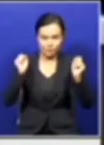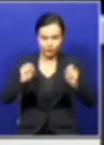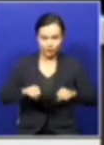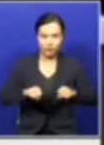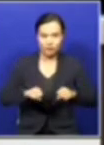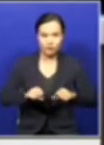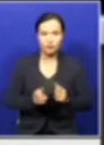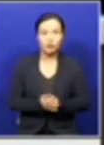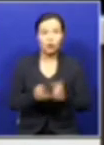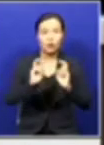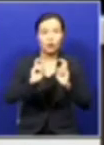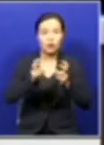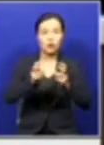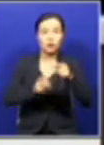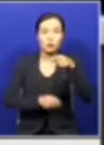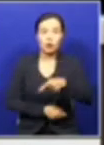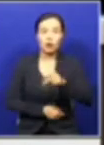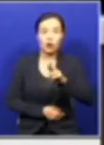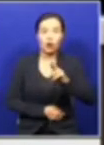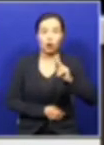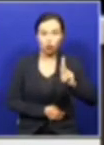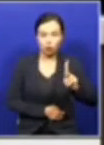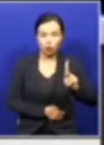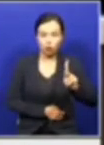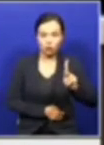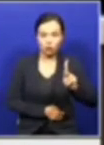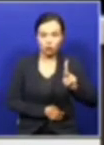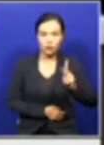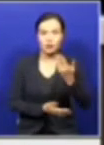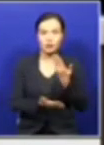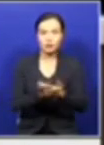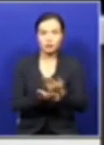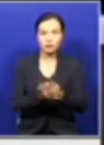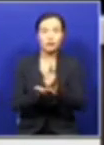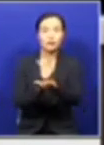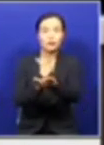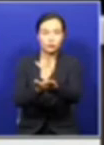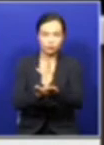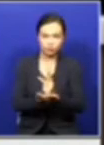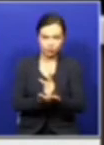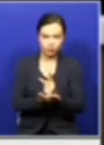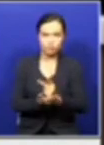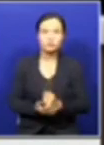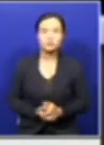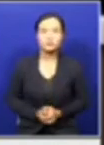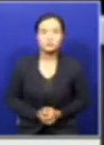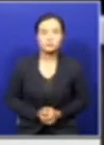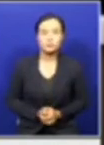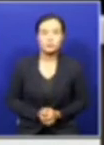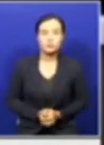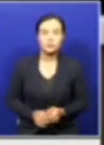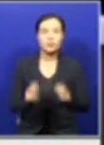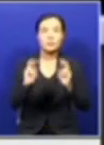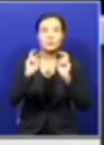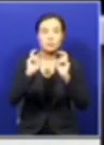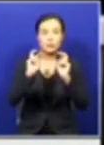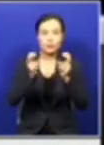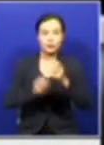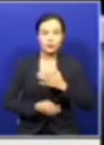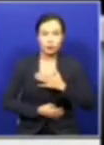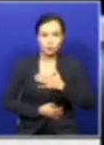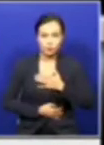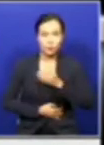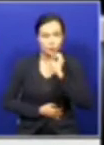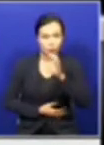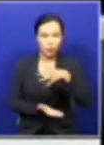องกับพระราชกำหนดในการออกเงินกู้ในส่วนประเด็นที่ผมจะได้นำเรียนท่านประธ